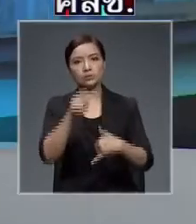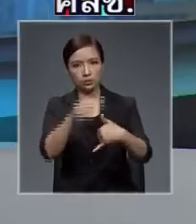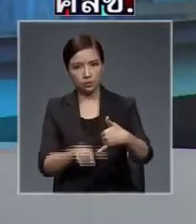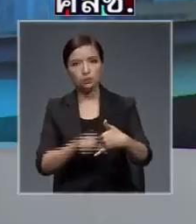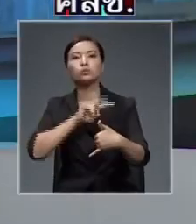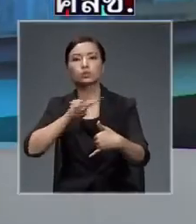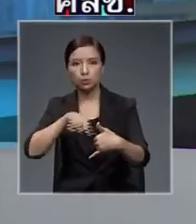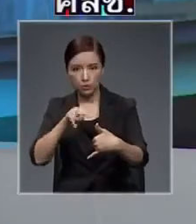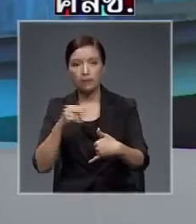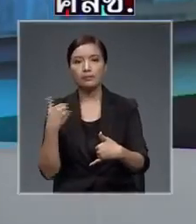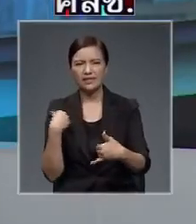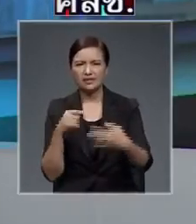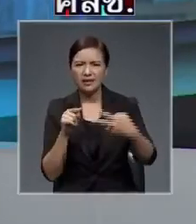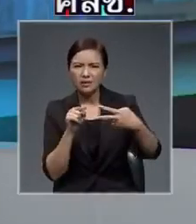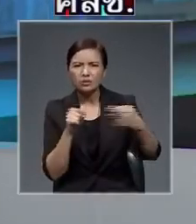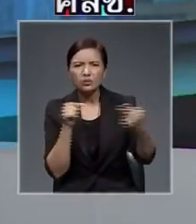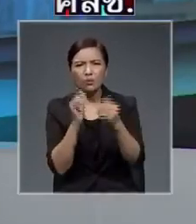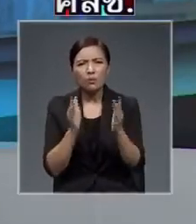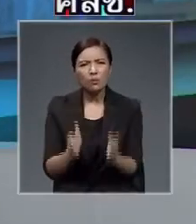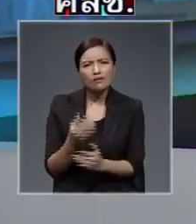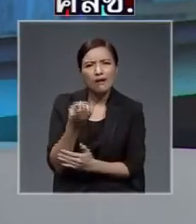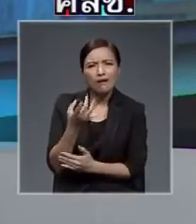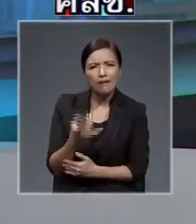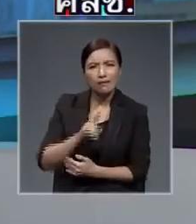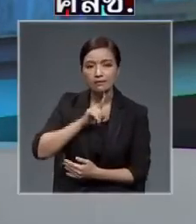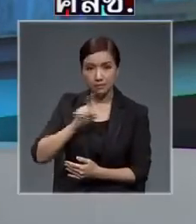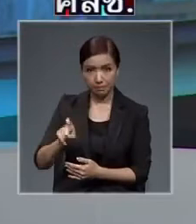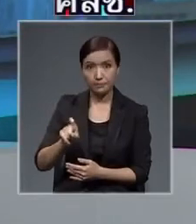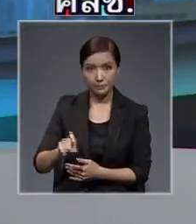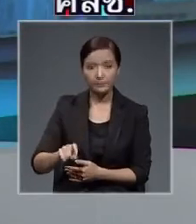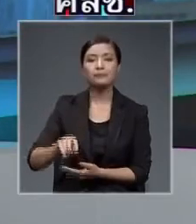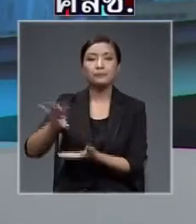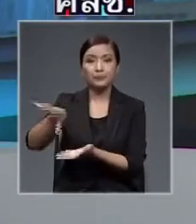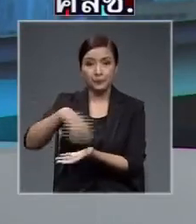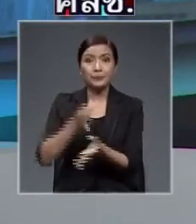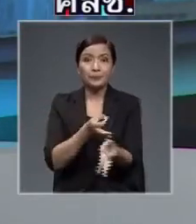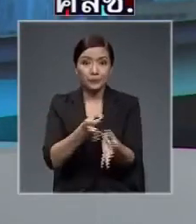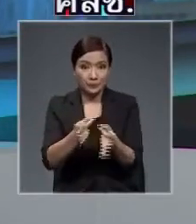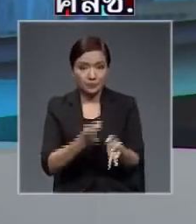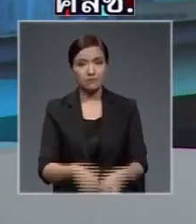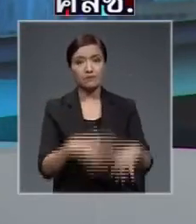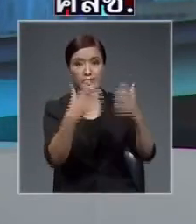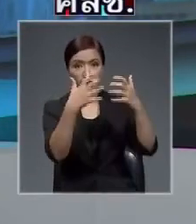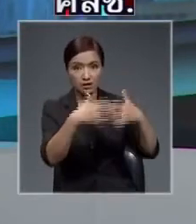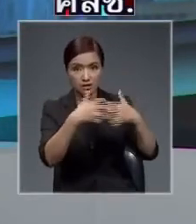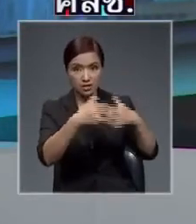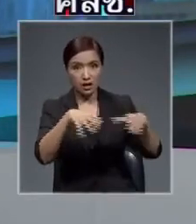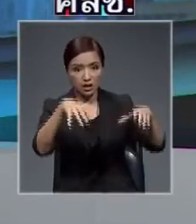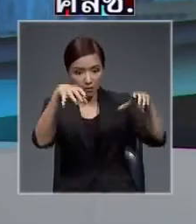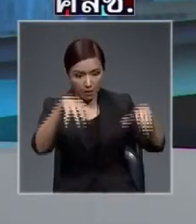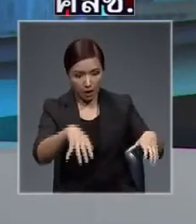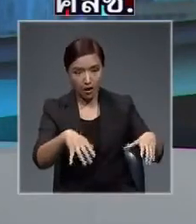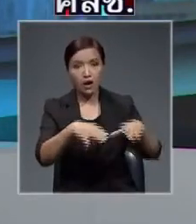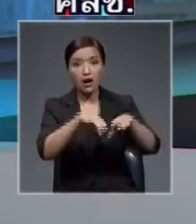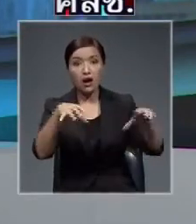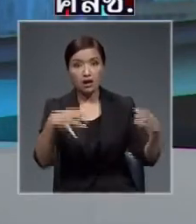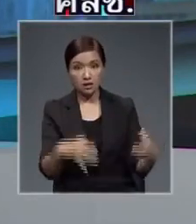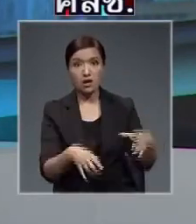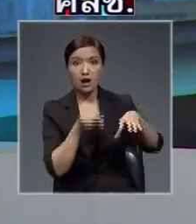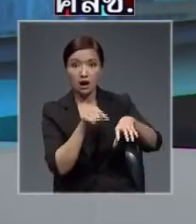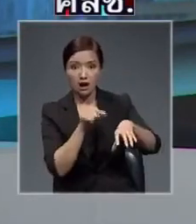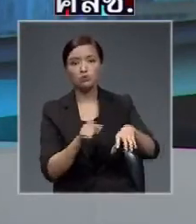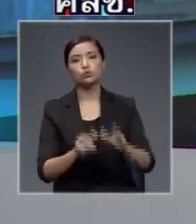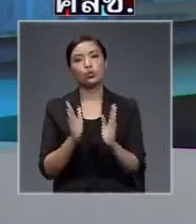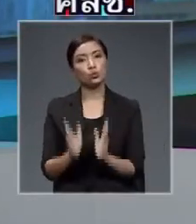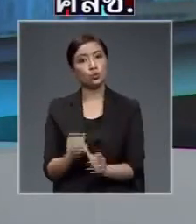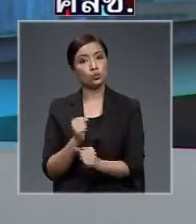อันนี้เขียนไว้ว่ายังไงคะ ค่ะก็เมื่อมีเครื่องนะคะทุกที่ที่มีเครื่องกำเนิดรังสีก็จะต้องมีเจ้า